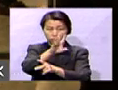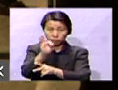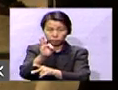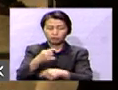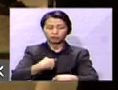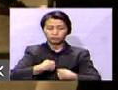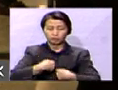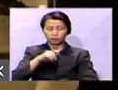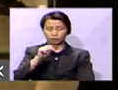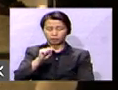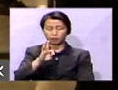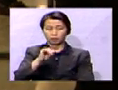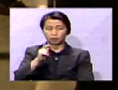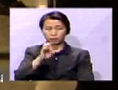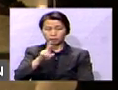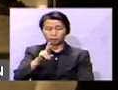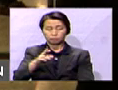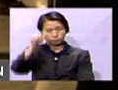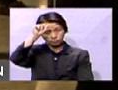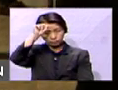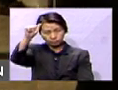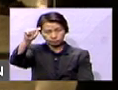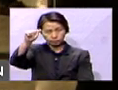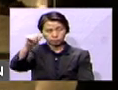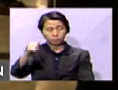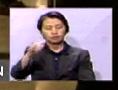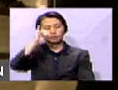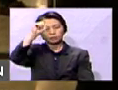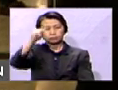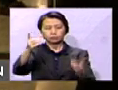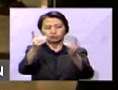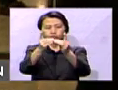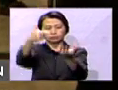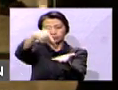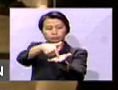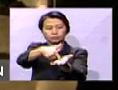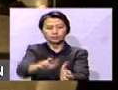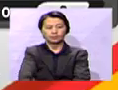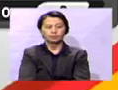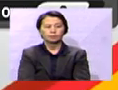Saya Muhammad Akhtar Haji Hamzah. Assalamualaikum. InsyaAllah kita jumpa lagi.